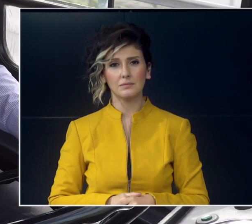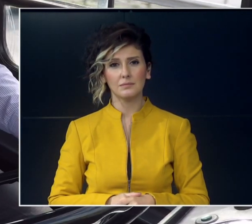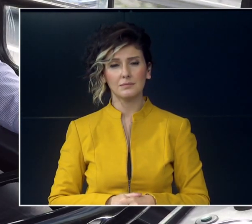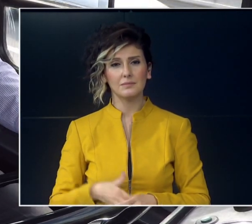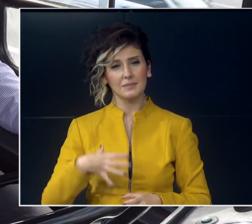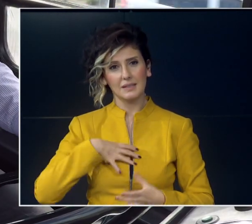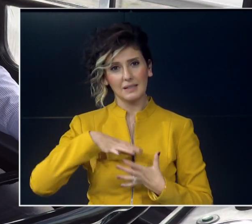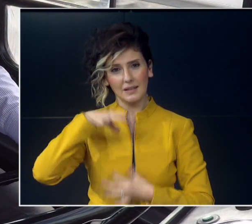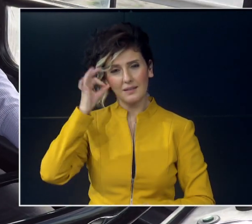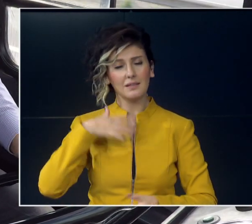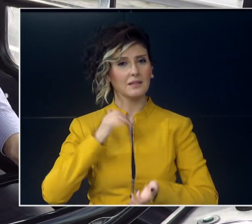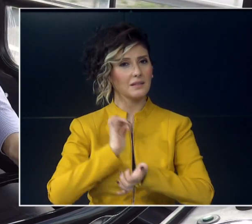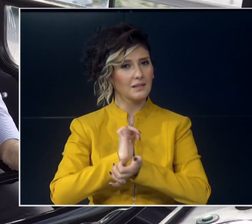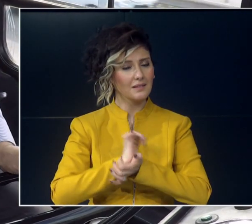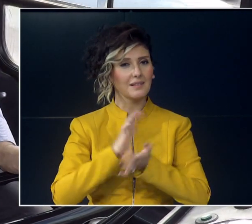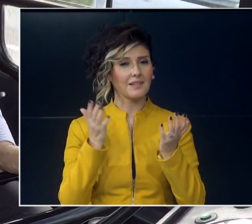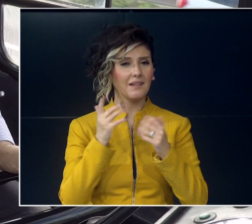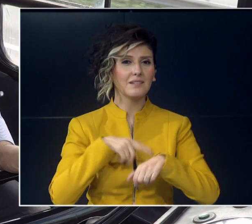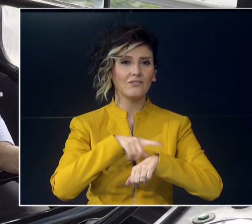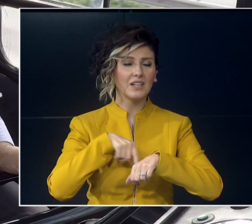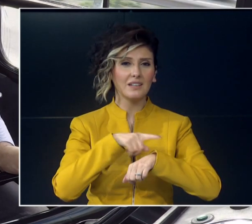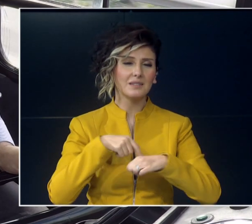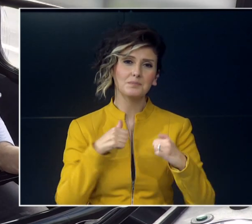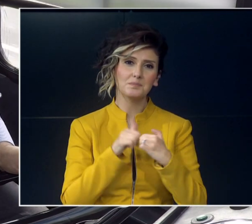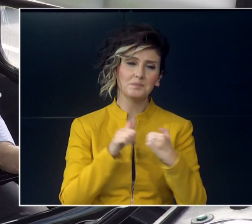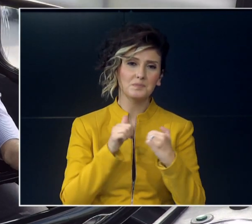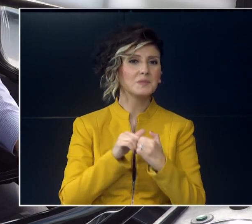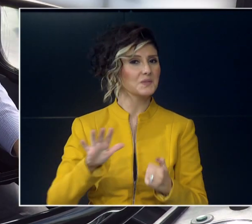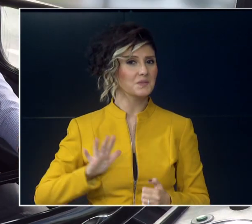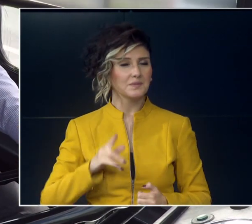Kendinize, ailenize daha çok zaman ayırabiliyorsunuz.